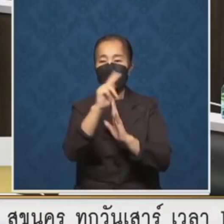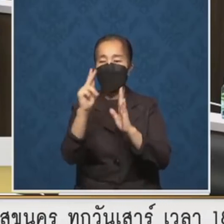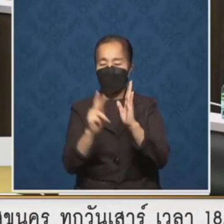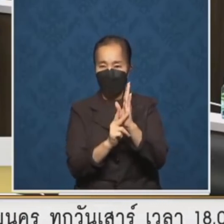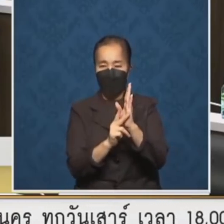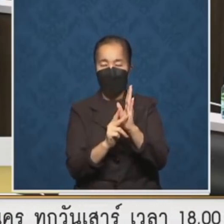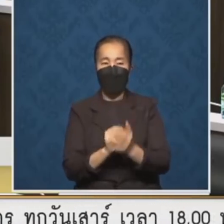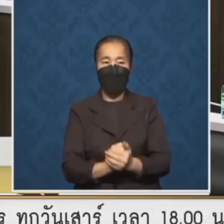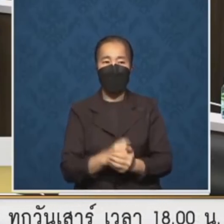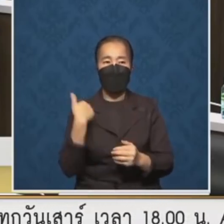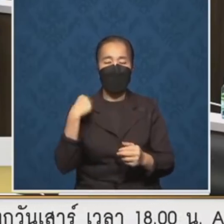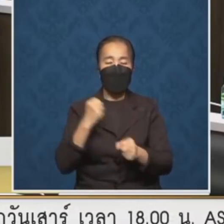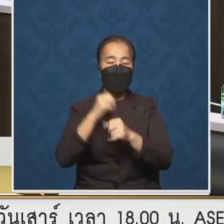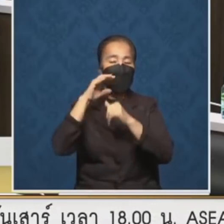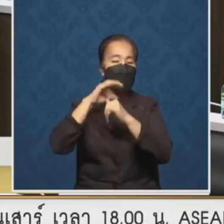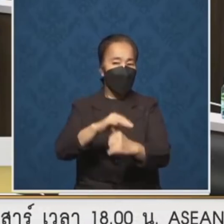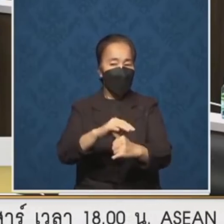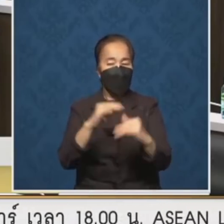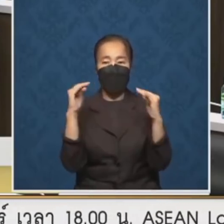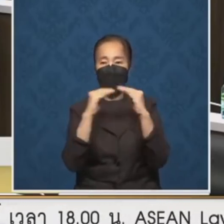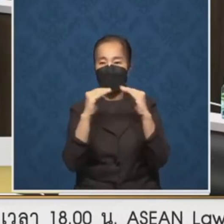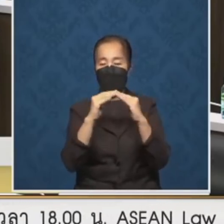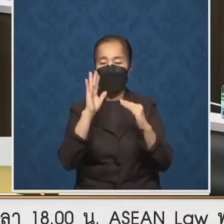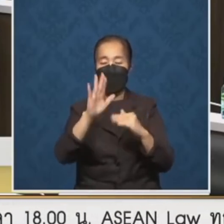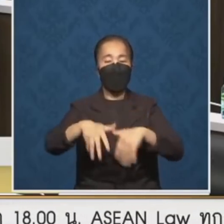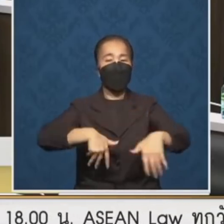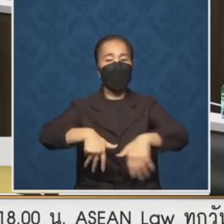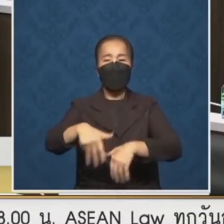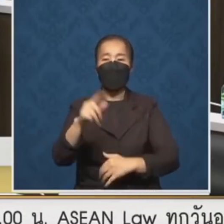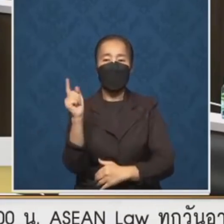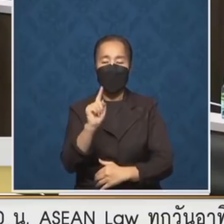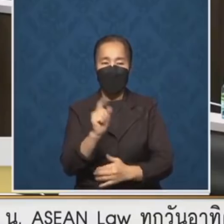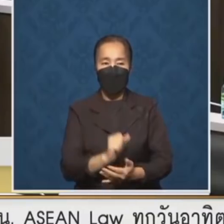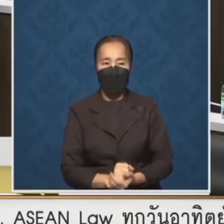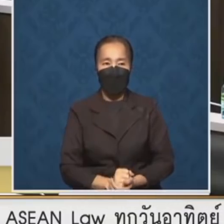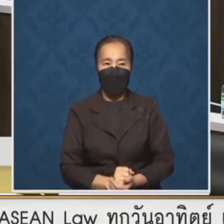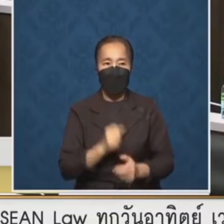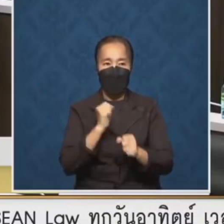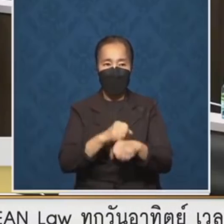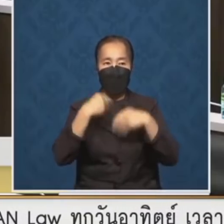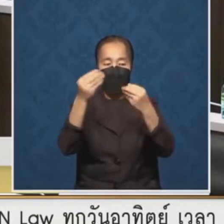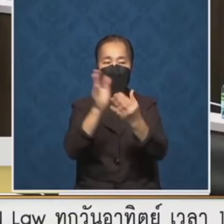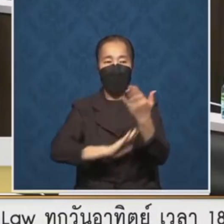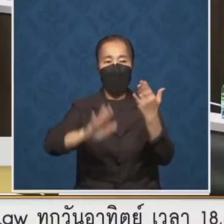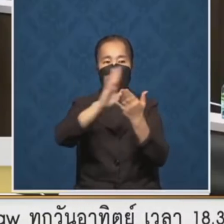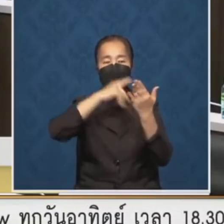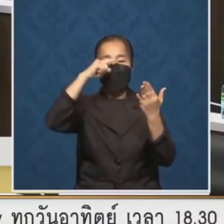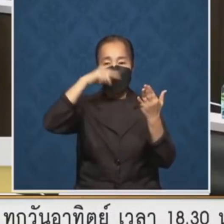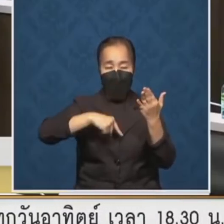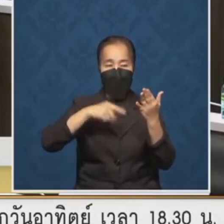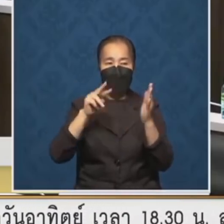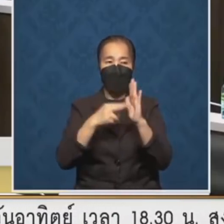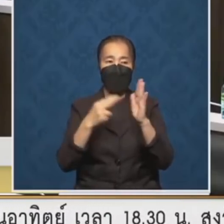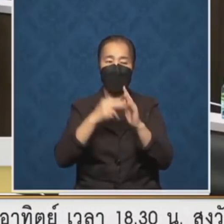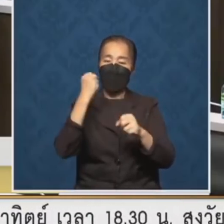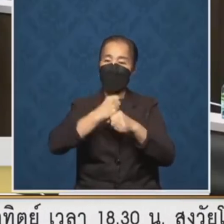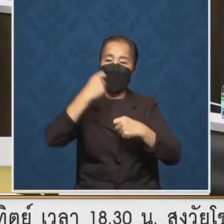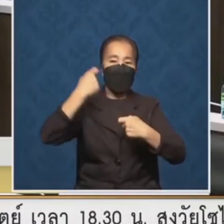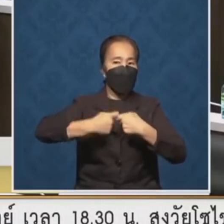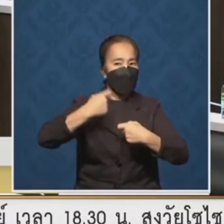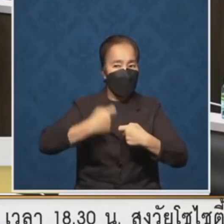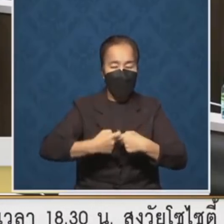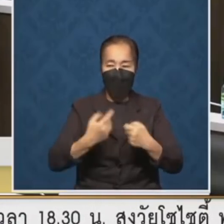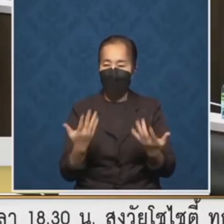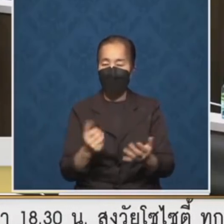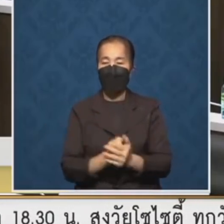องและละเมิดสิทธิเสรีภาพของประชาชนเพื่อทำให้ประเทศนี้อยู่ภายใต้ระบอบประสิทธิ์อย่างเบ็ดเสร็จเด็ดขาด